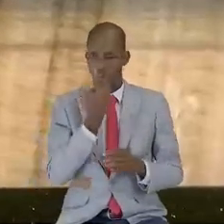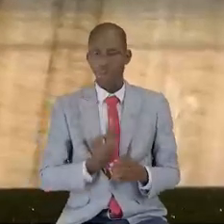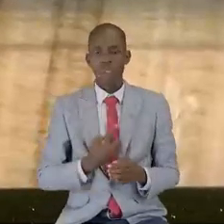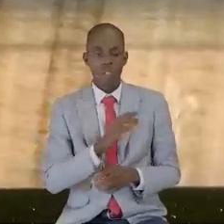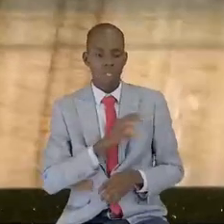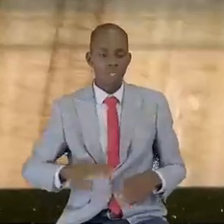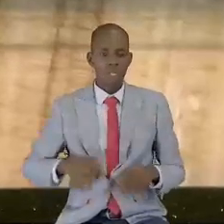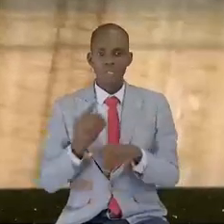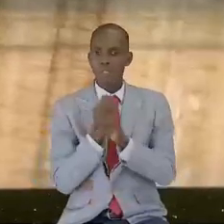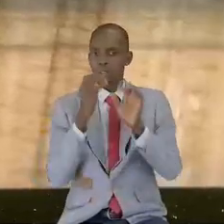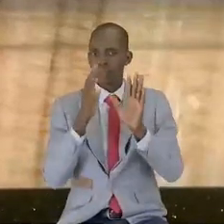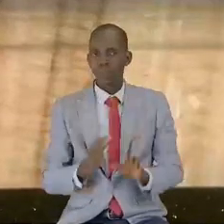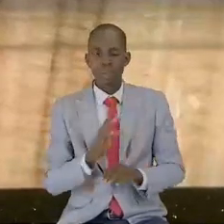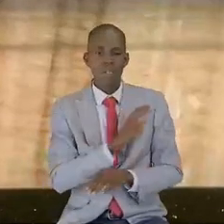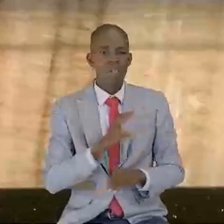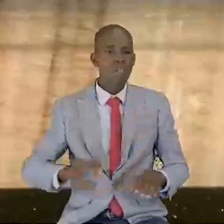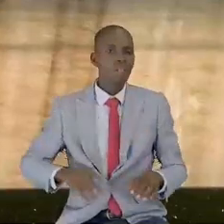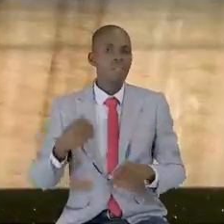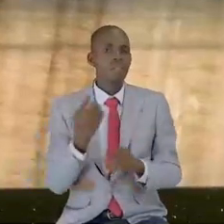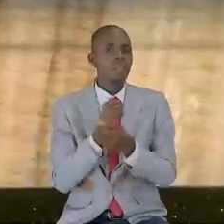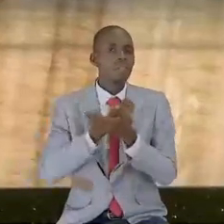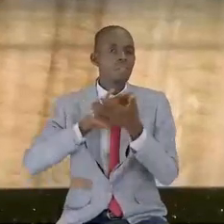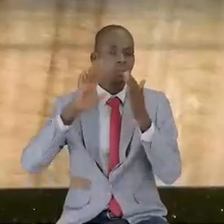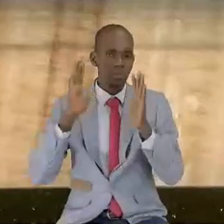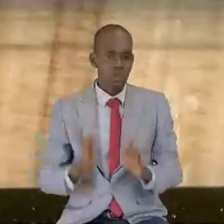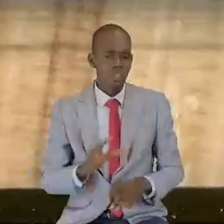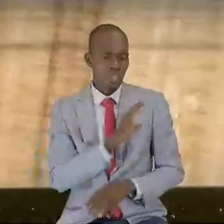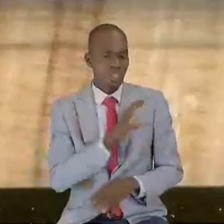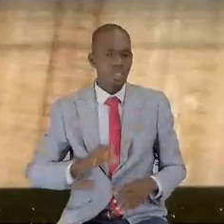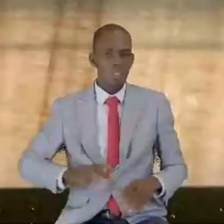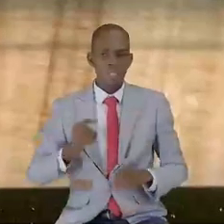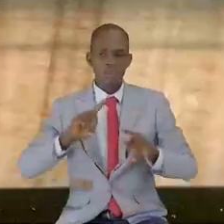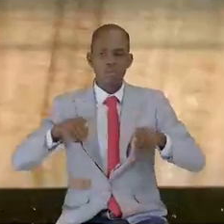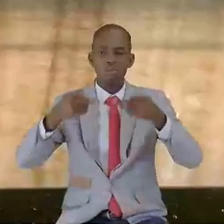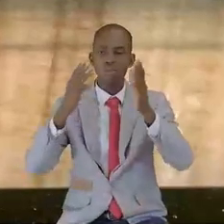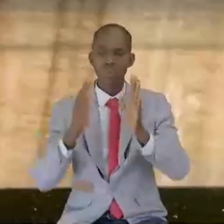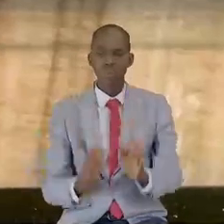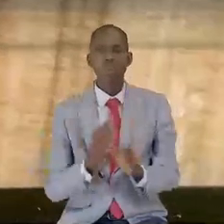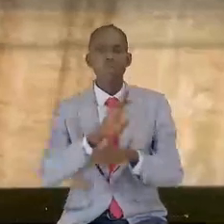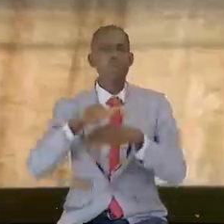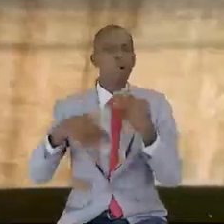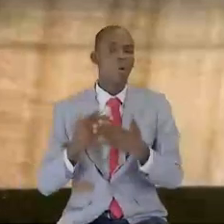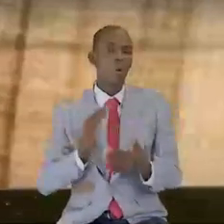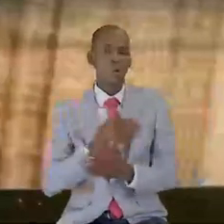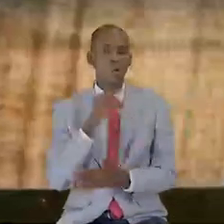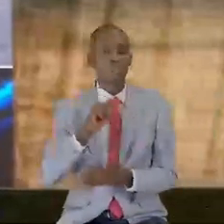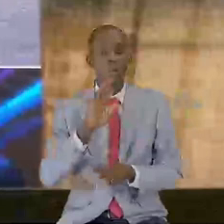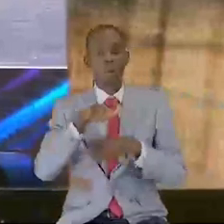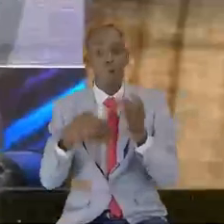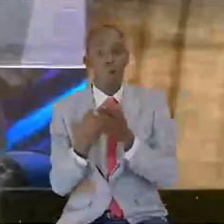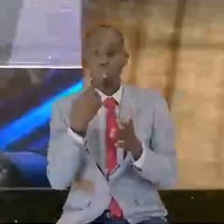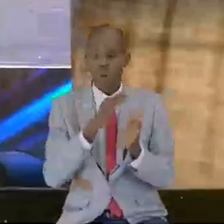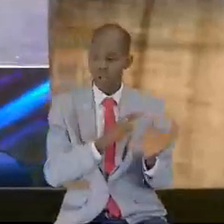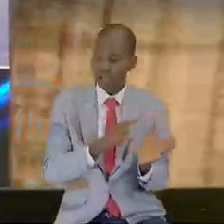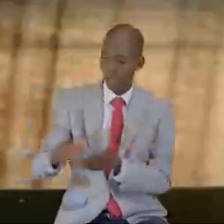Sauveur, Christ le Sanctificateur, Christ le Pourvoyeur de tous nos besoins, ceux qui abandonnent